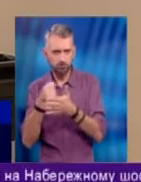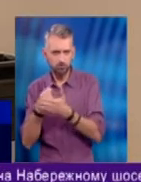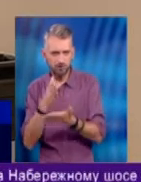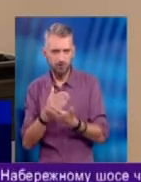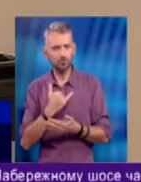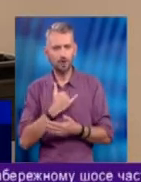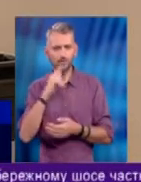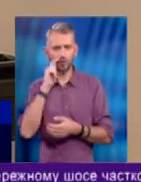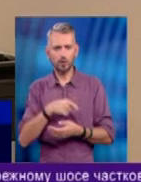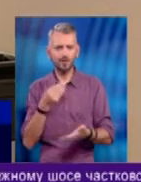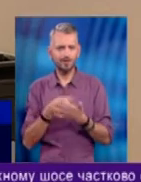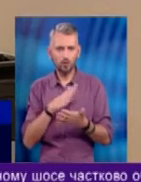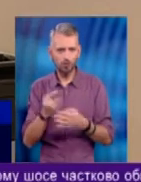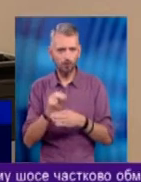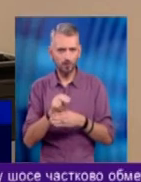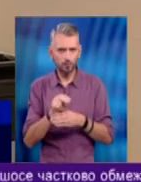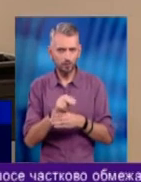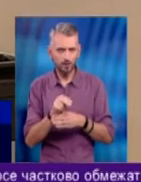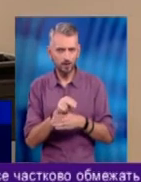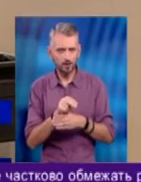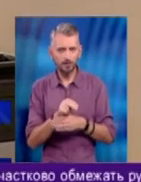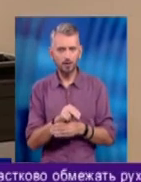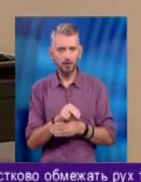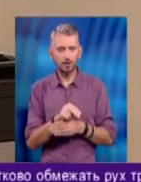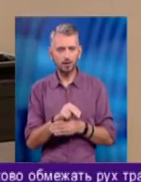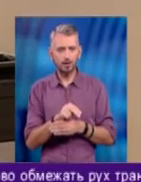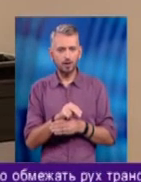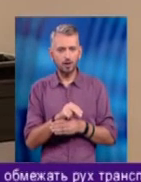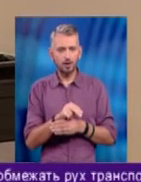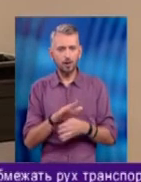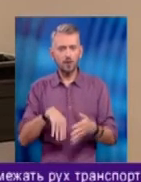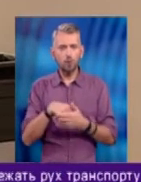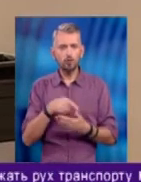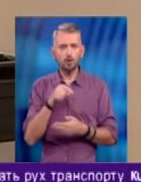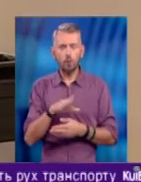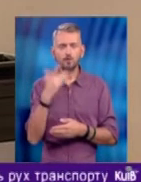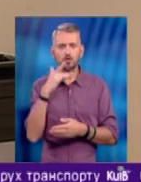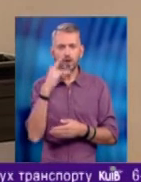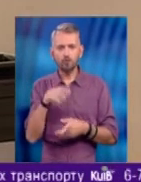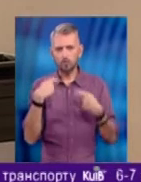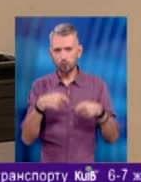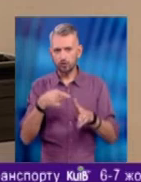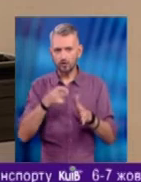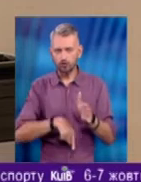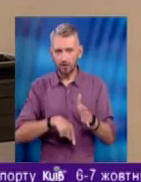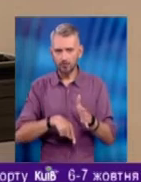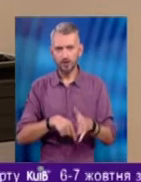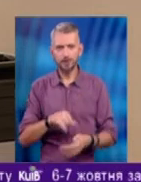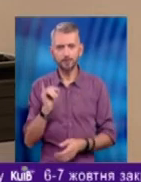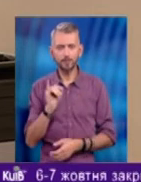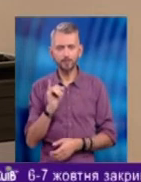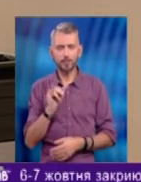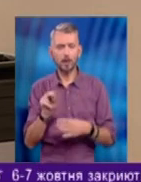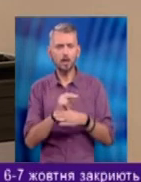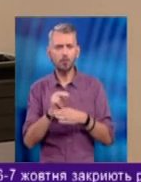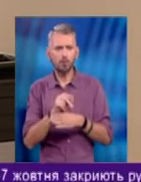їх недорого ремонтувати. А за рахунок цього в США вони продаються дешевше. І